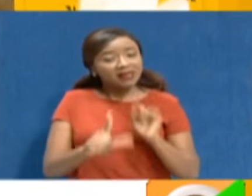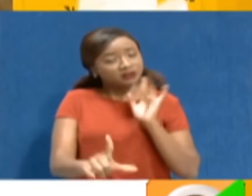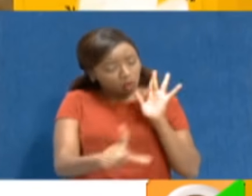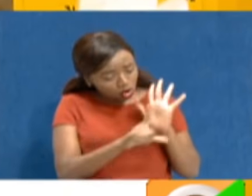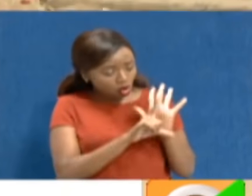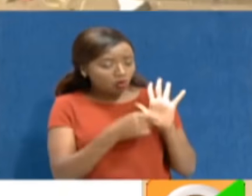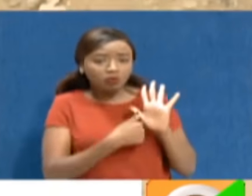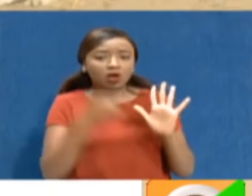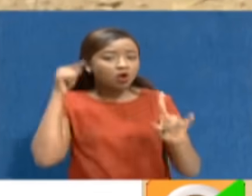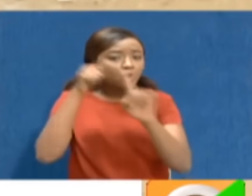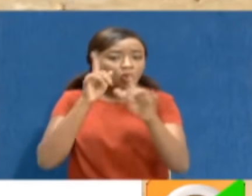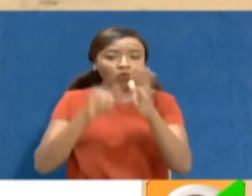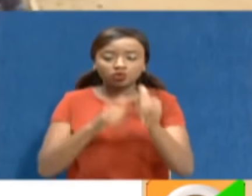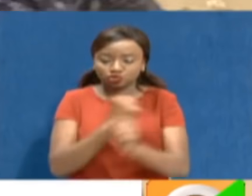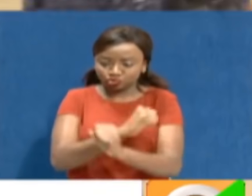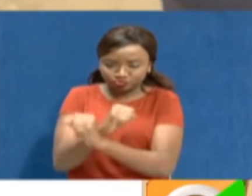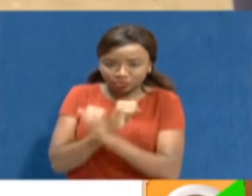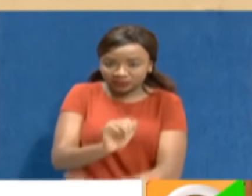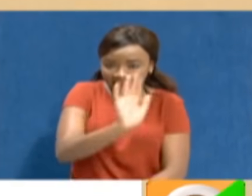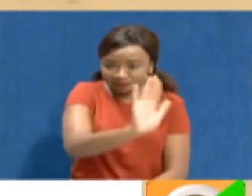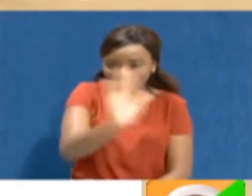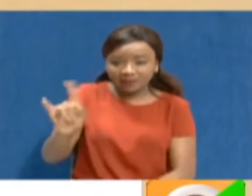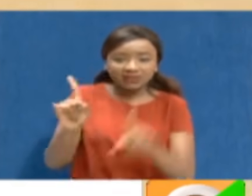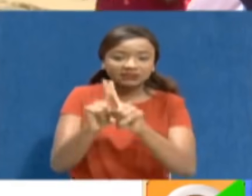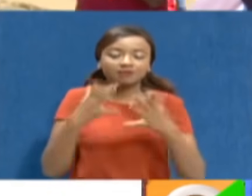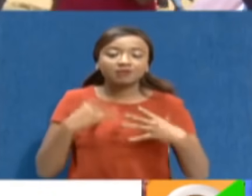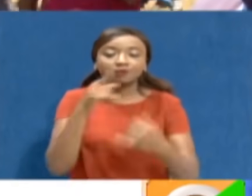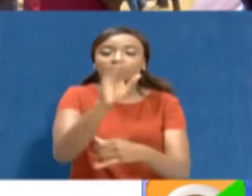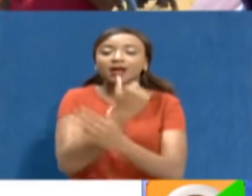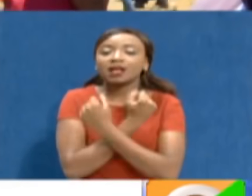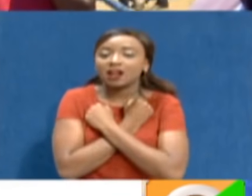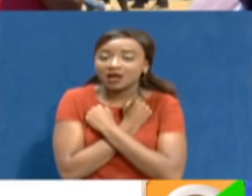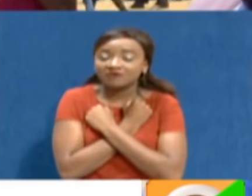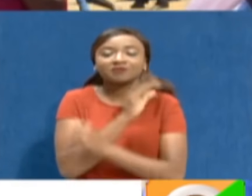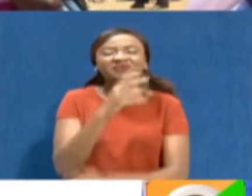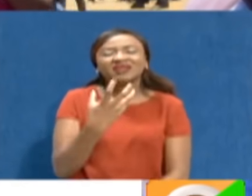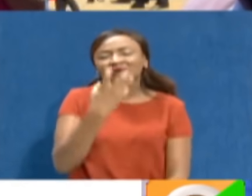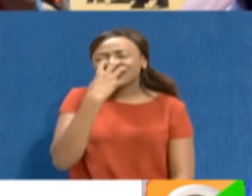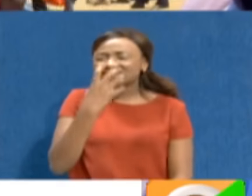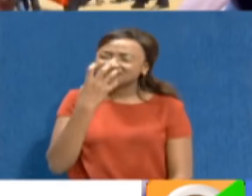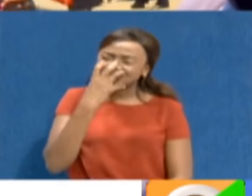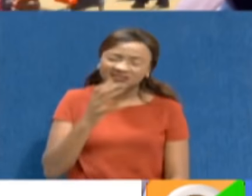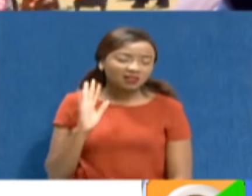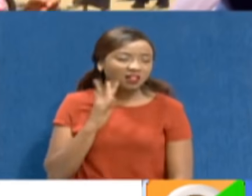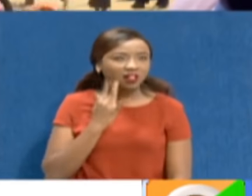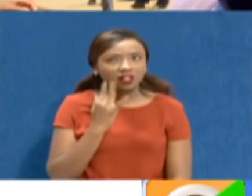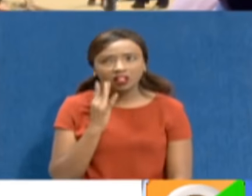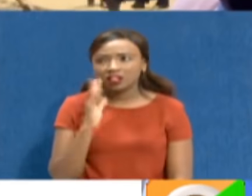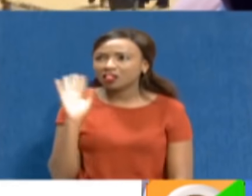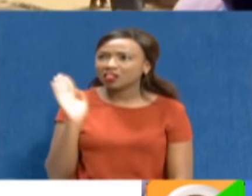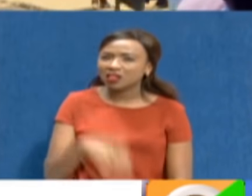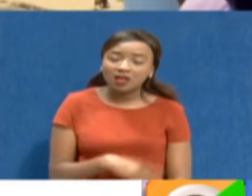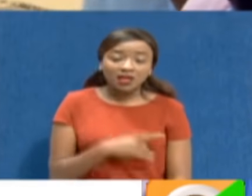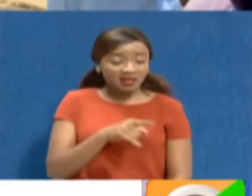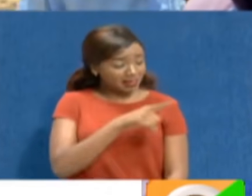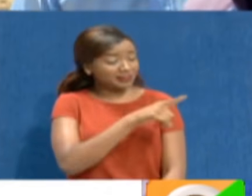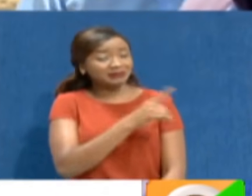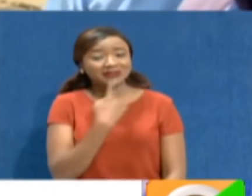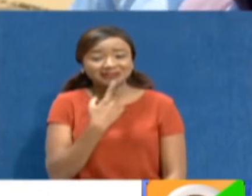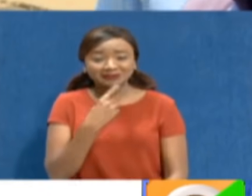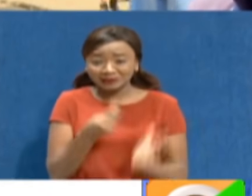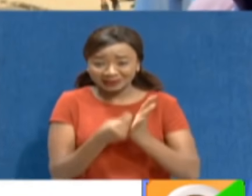ya kuwalinda wao wenyewe na wale wanaowapenda. Kuvaa maski kila wakati na pesa ya COVID